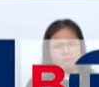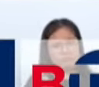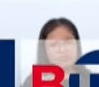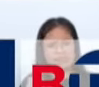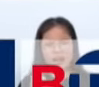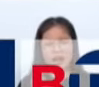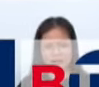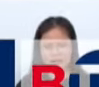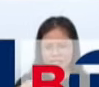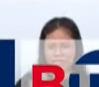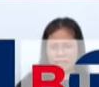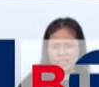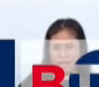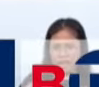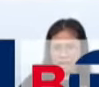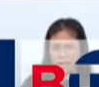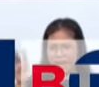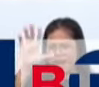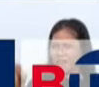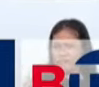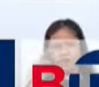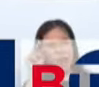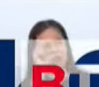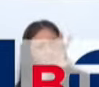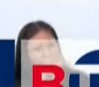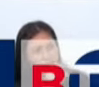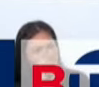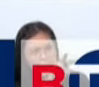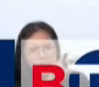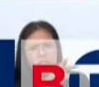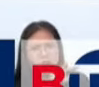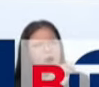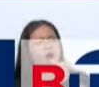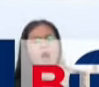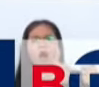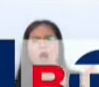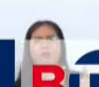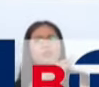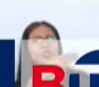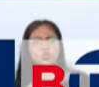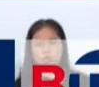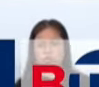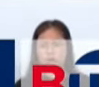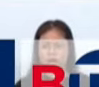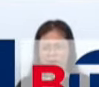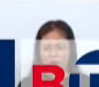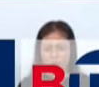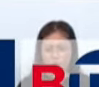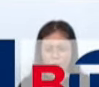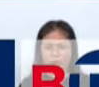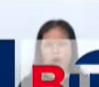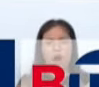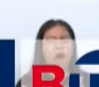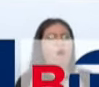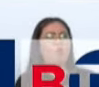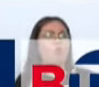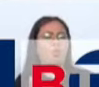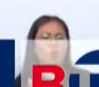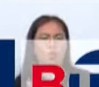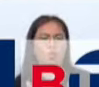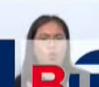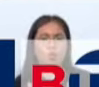karena kita berhasil membangun ekonomi kita jadi tidak